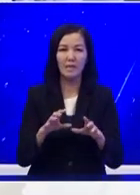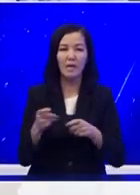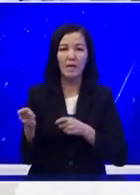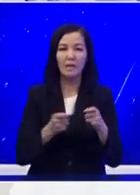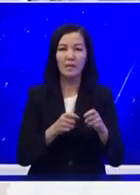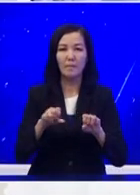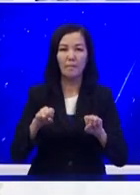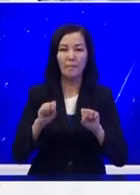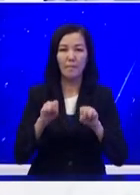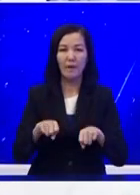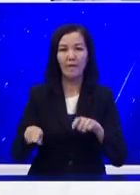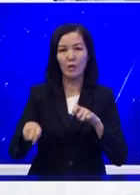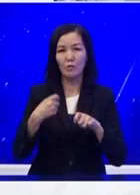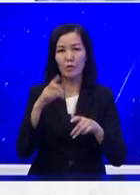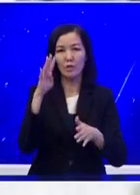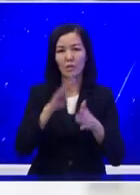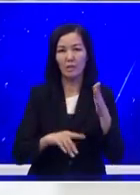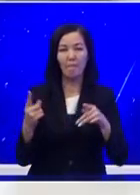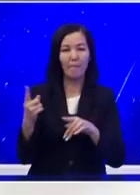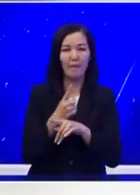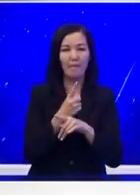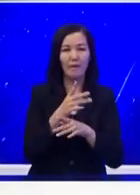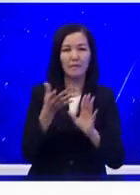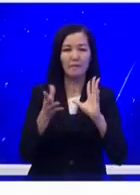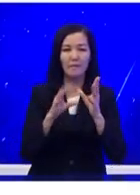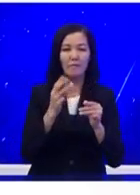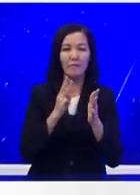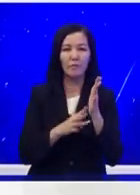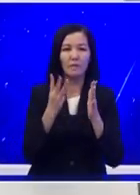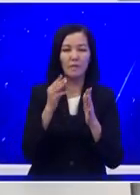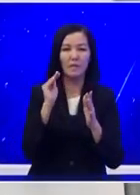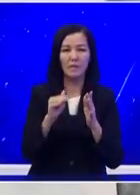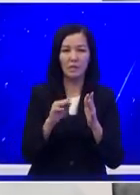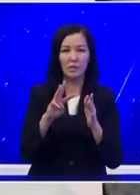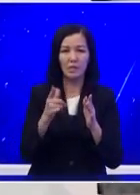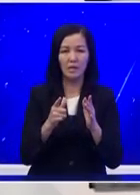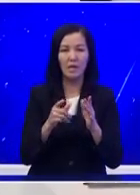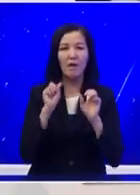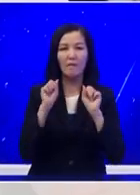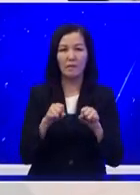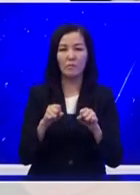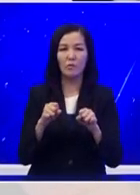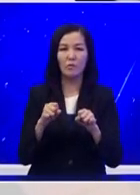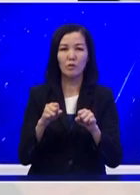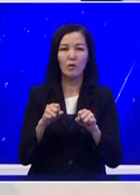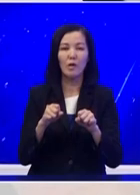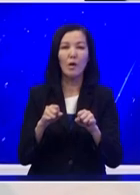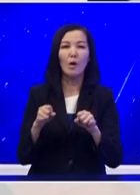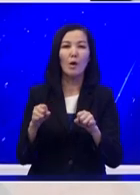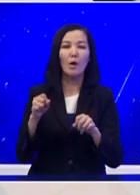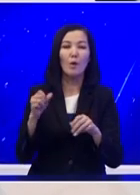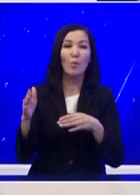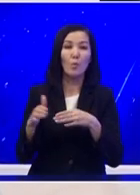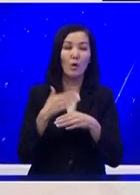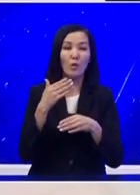административных правонарушениях. Штраф на первый раз составит порядка 83 тысяч тенге. Возможно и применение уголовной